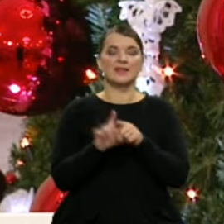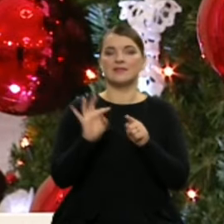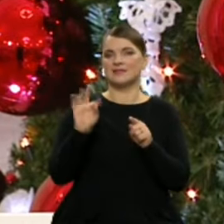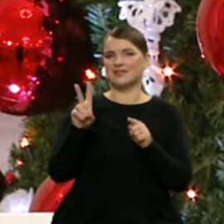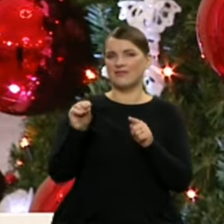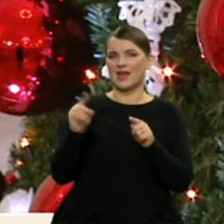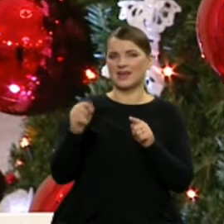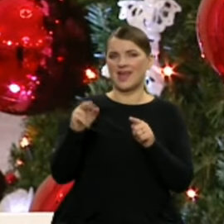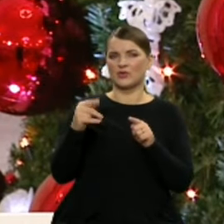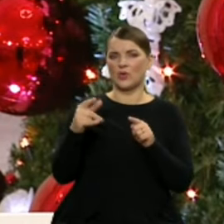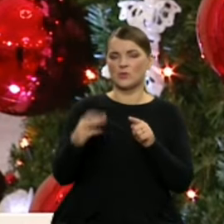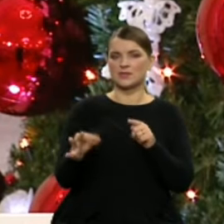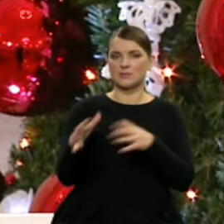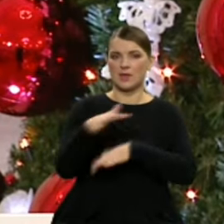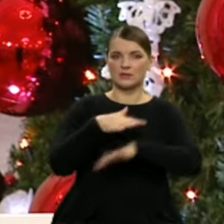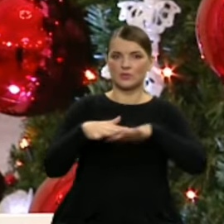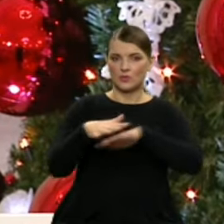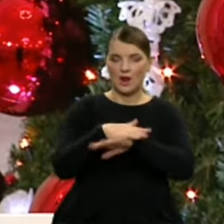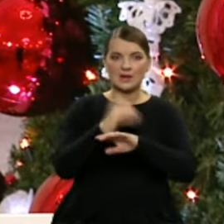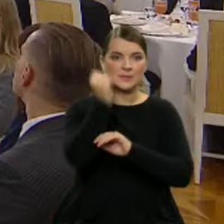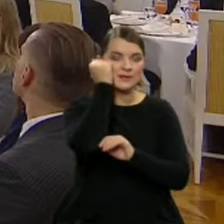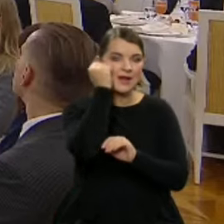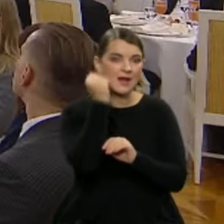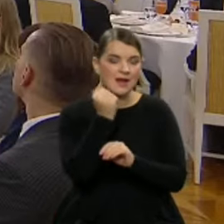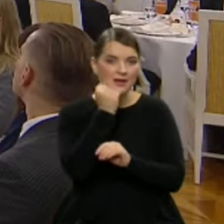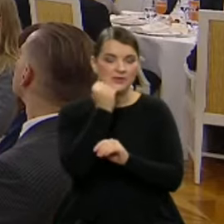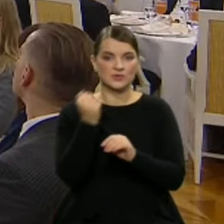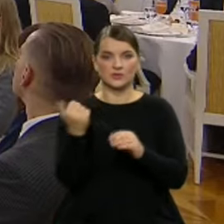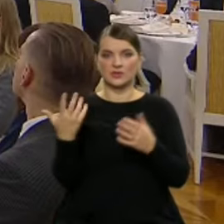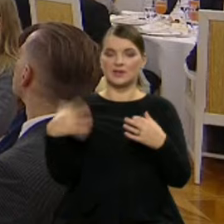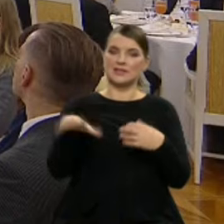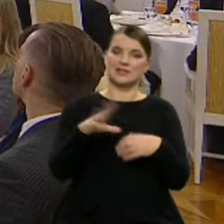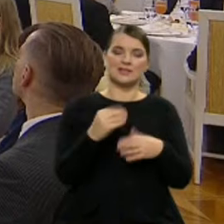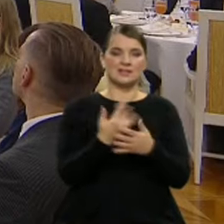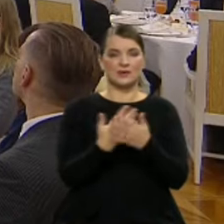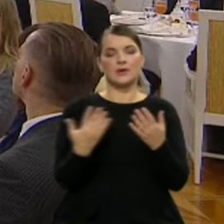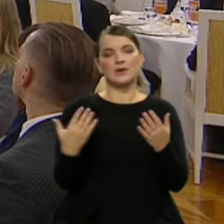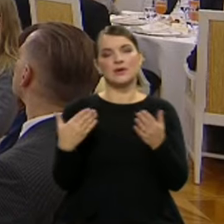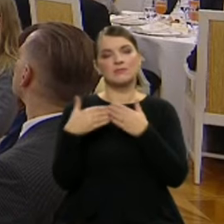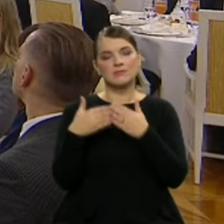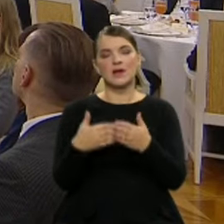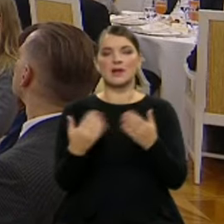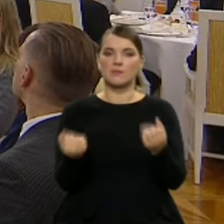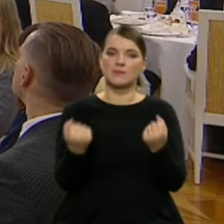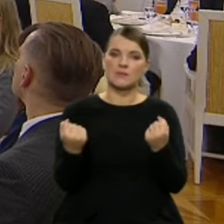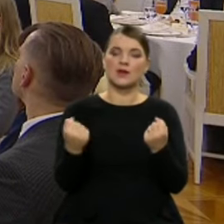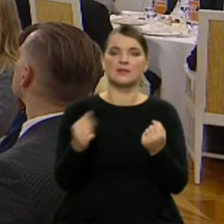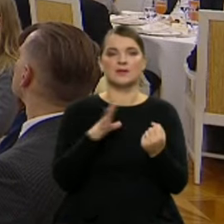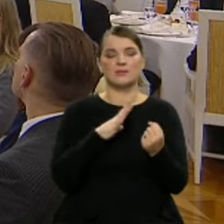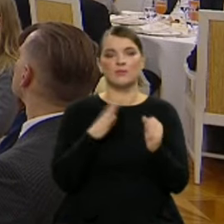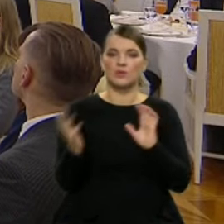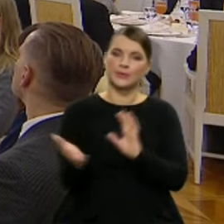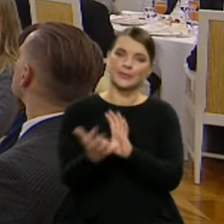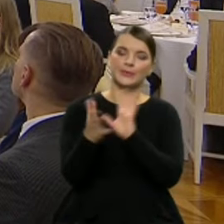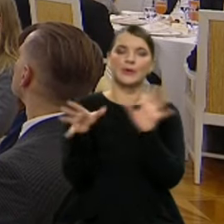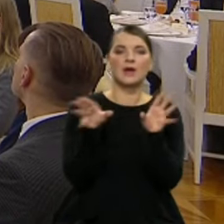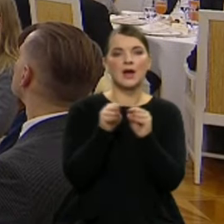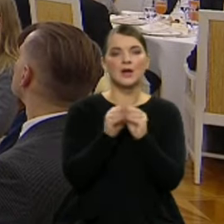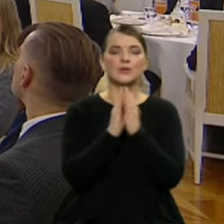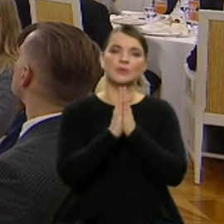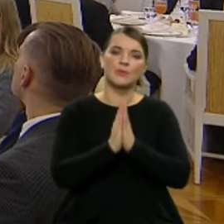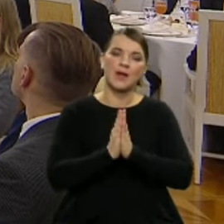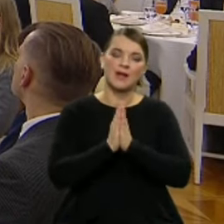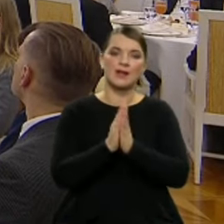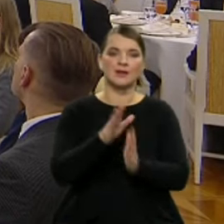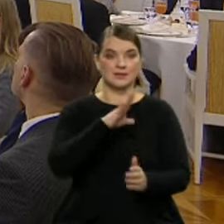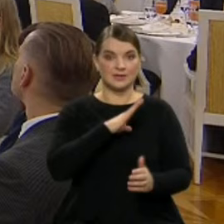kurie tikrai taip labai ištikimai visą laiką visose skausmuose rėmė ir kartu išgyveno ir meldėsi už